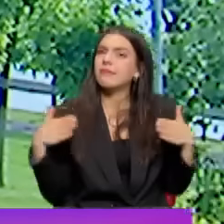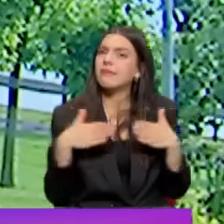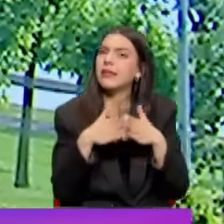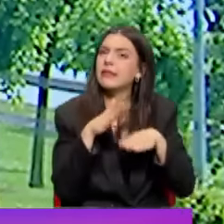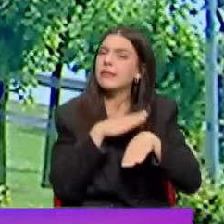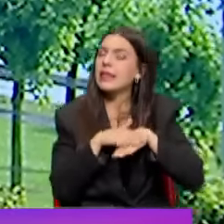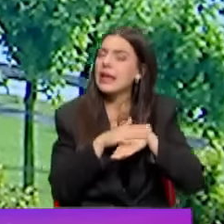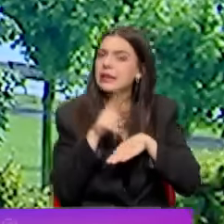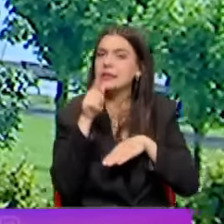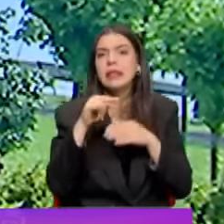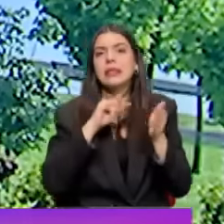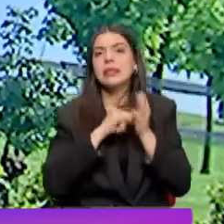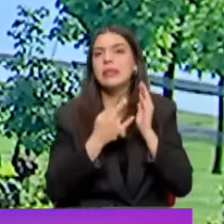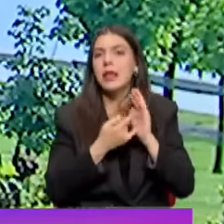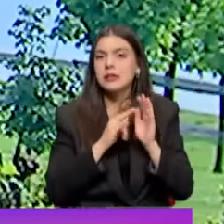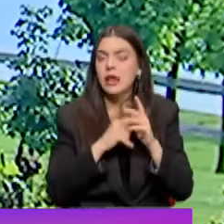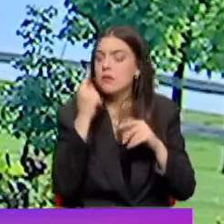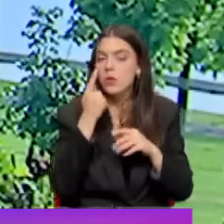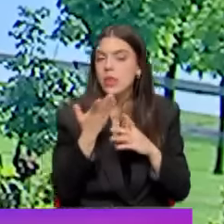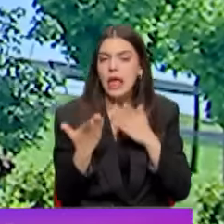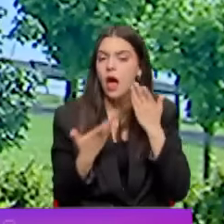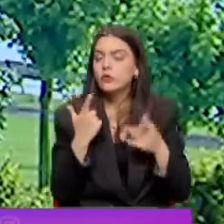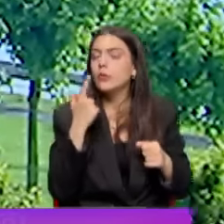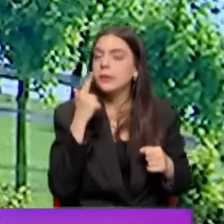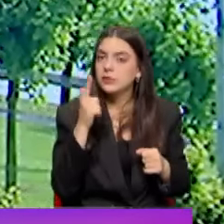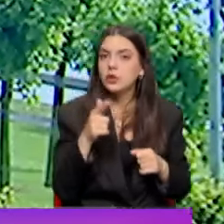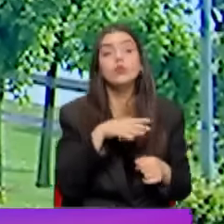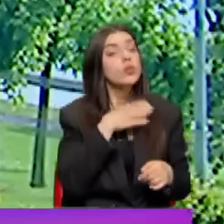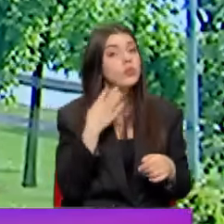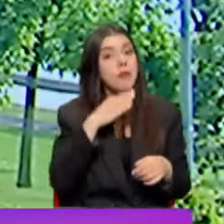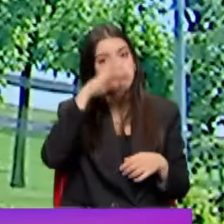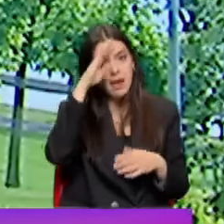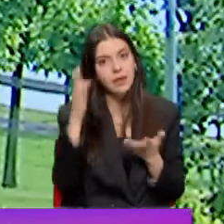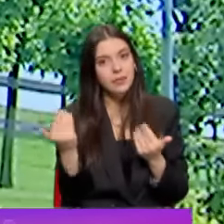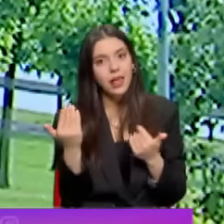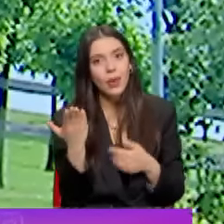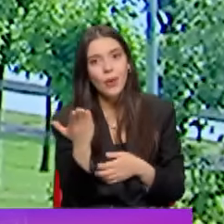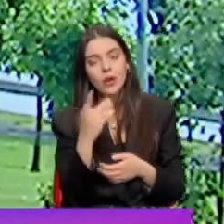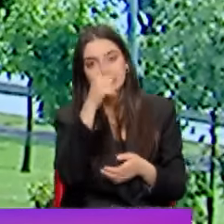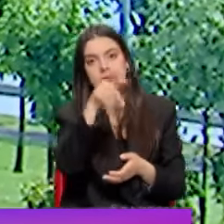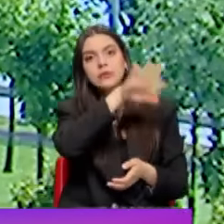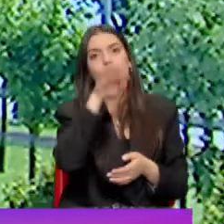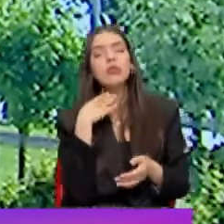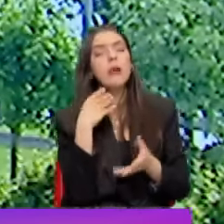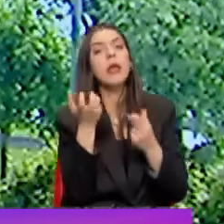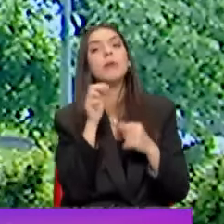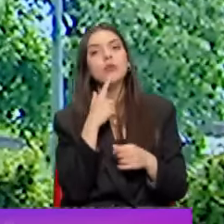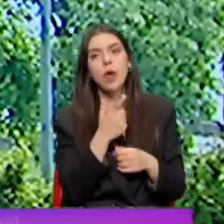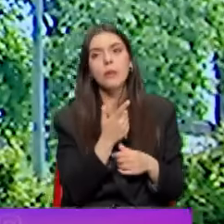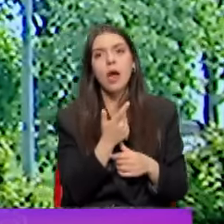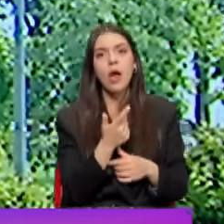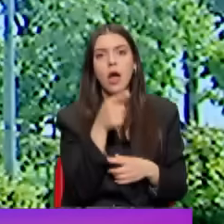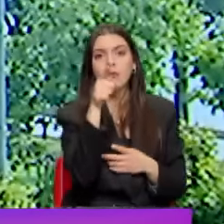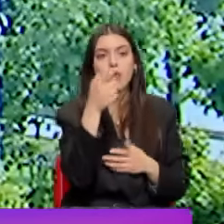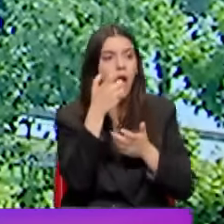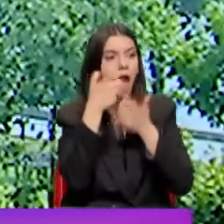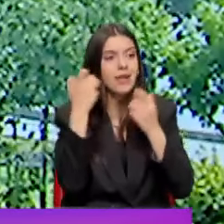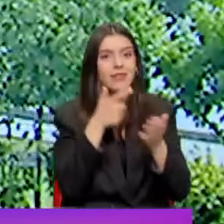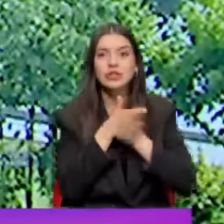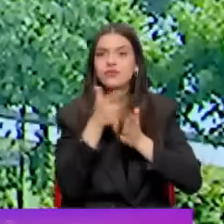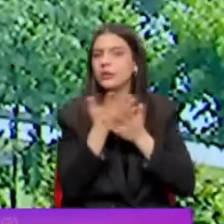yükselen tepkisini ekrana taşıyacağız kurban yaklaşıyor Sizler alamadığınız söylüyorsunuz Peki üreticisi ne